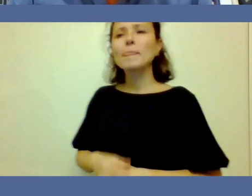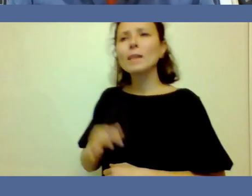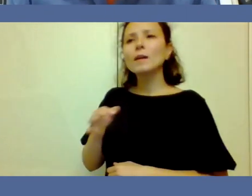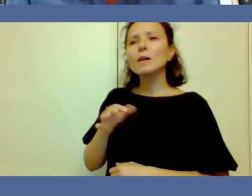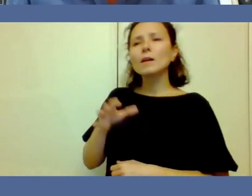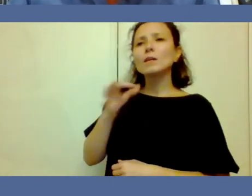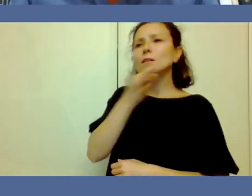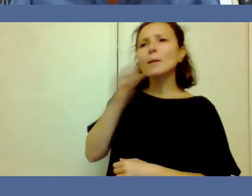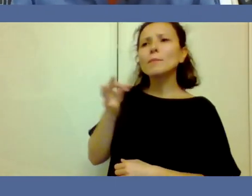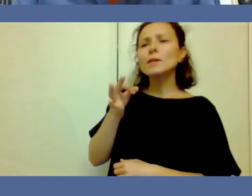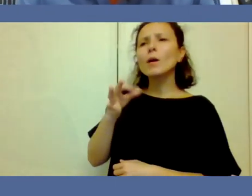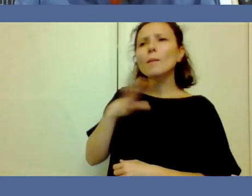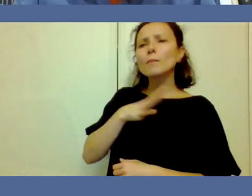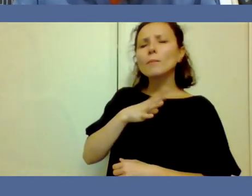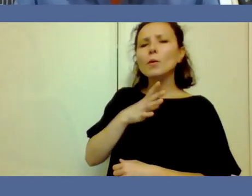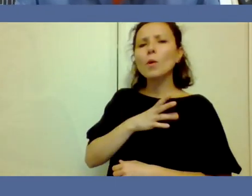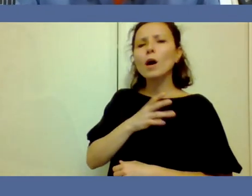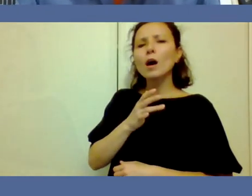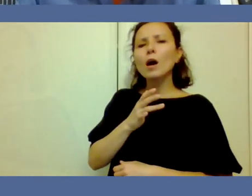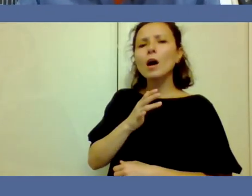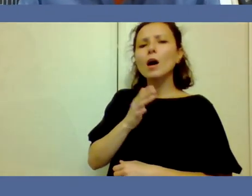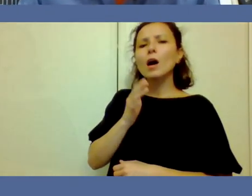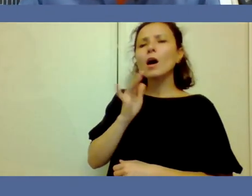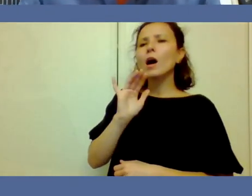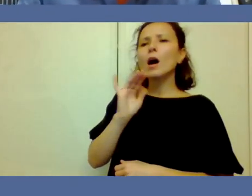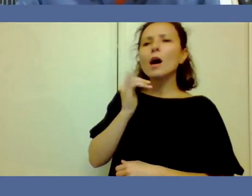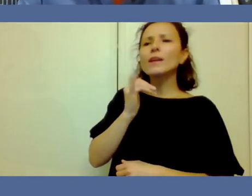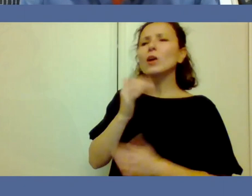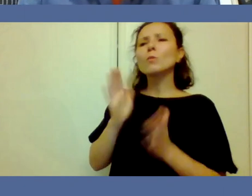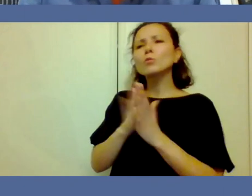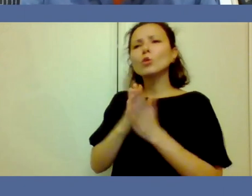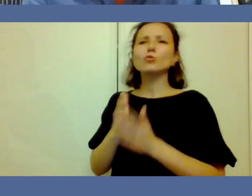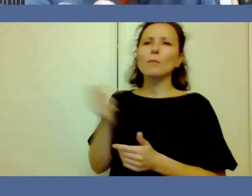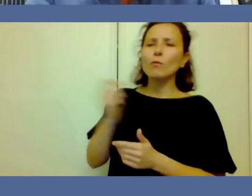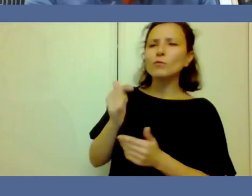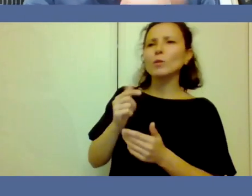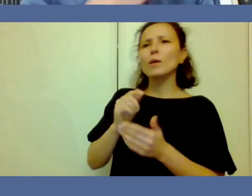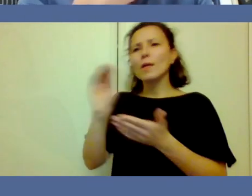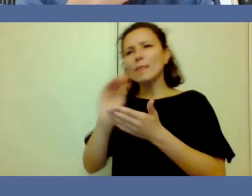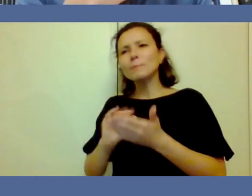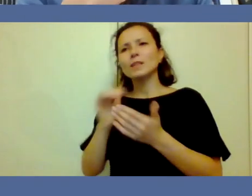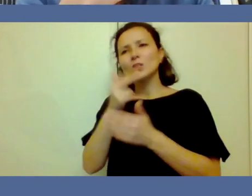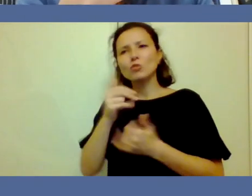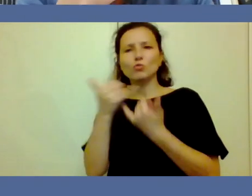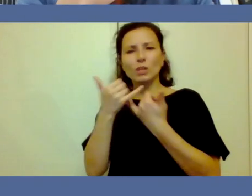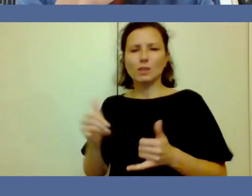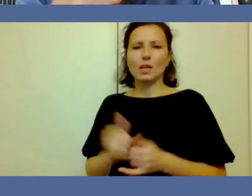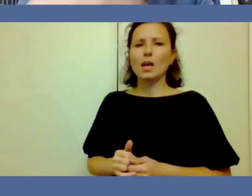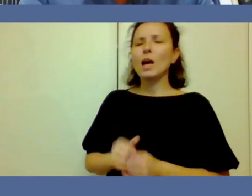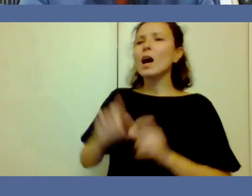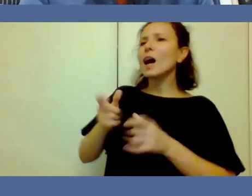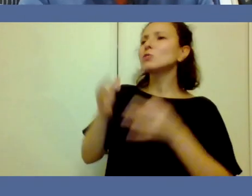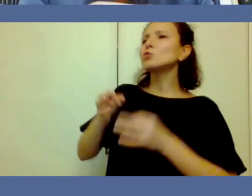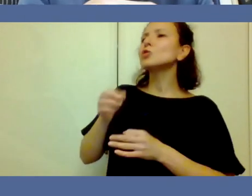Zapytała mnie pani, a jaką książkę miałabym inną napisać niż kryminał? W czym miałabym się sprawdzić? A to, co dzisiaj pani mówi do